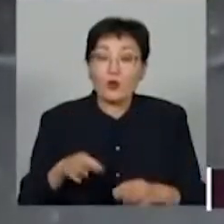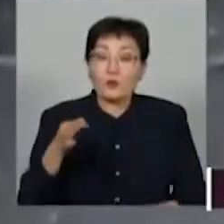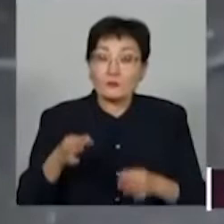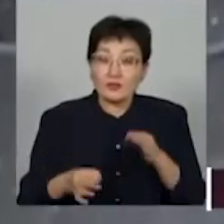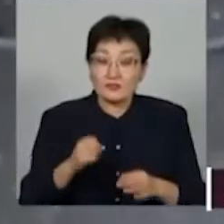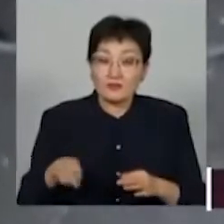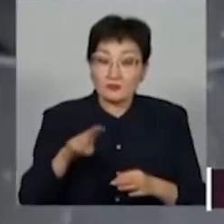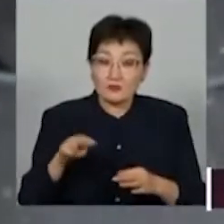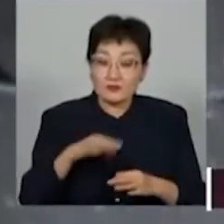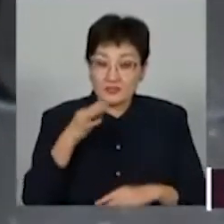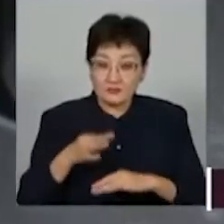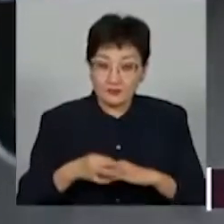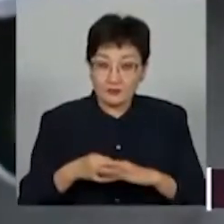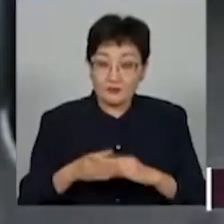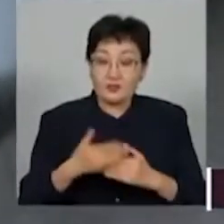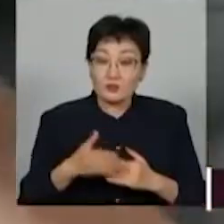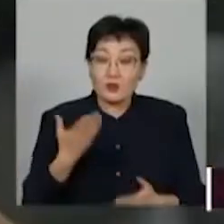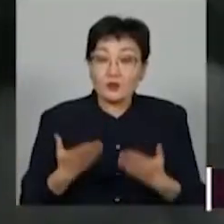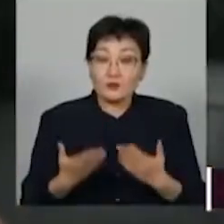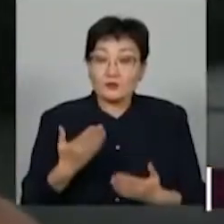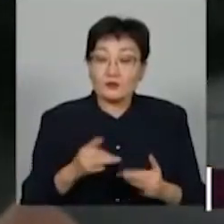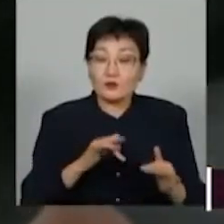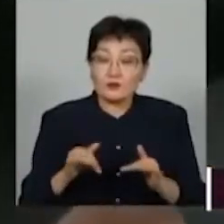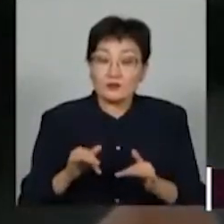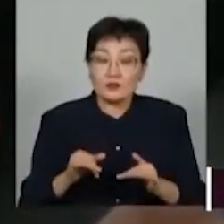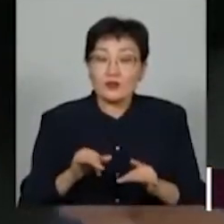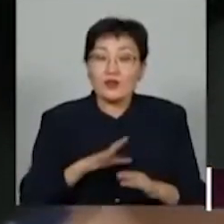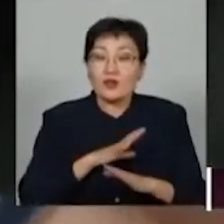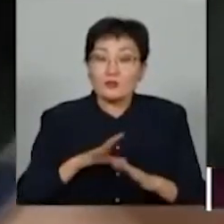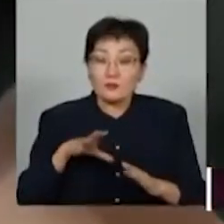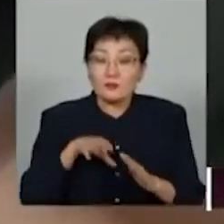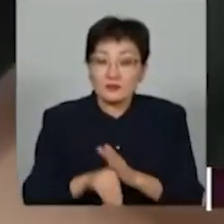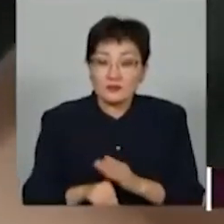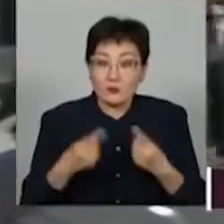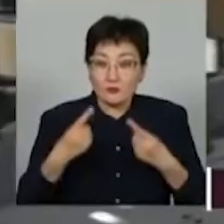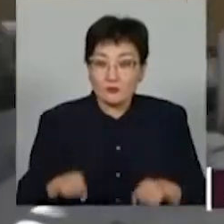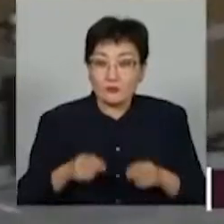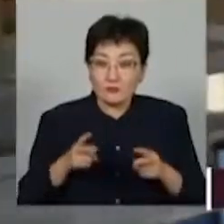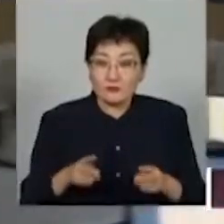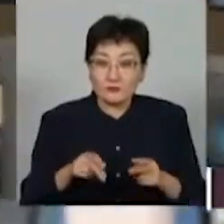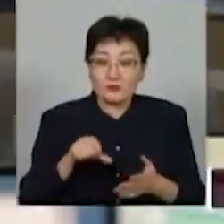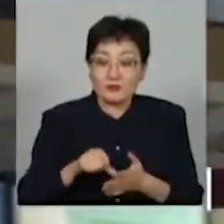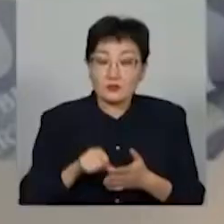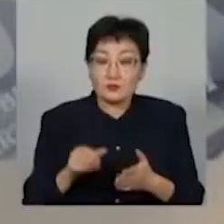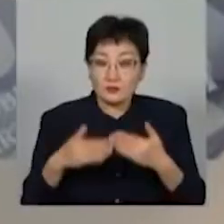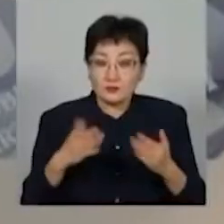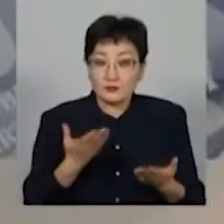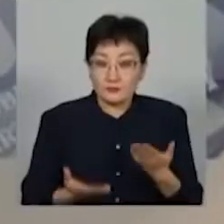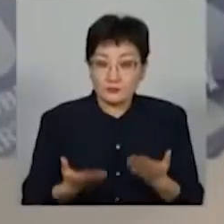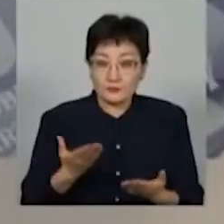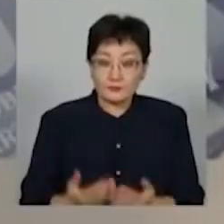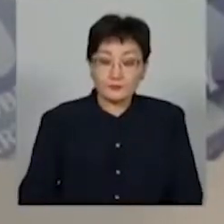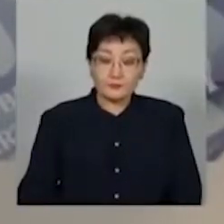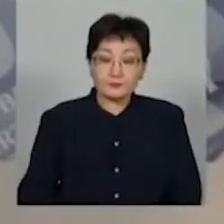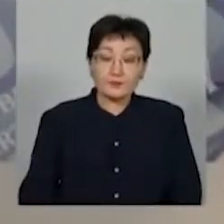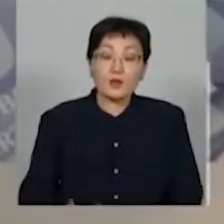и административной ответственности, если в их действиях не содержится состава иного преступления. Вместе с